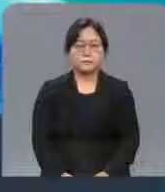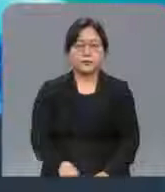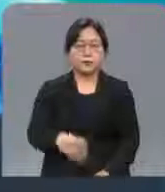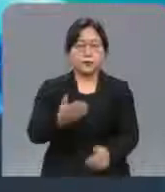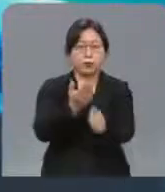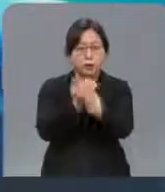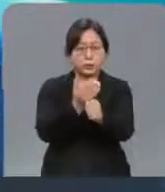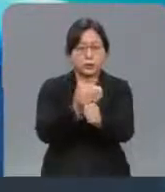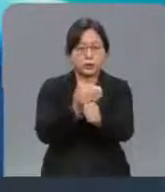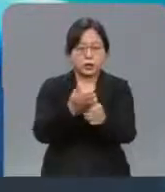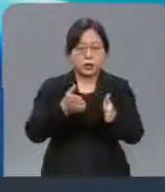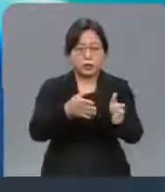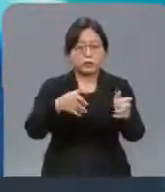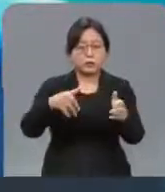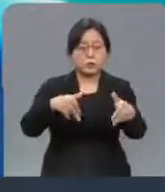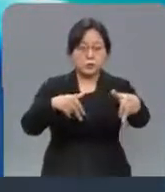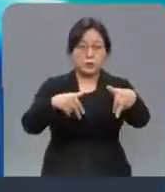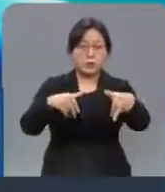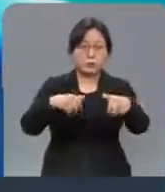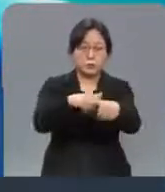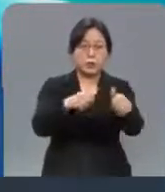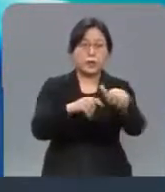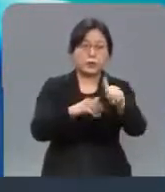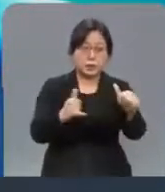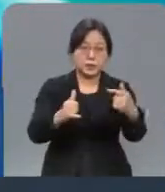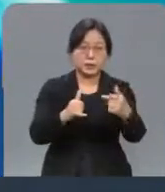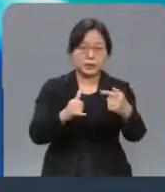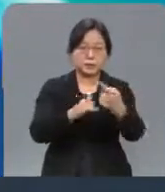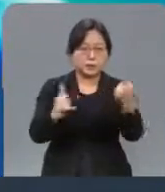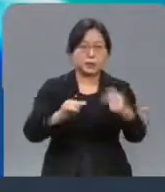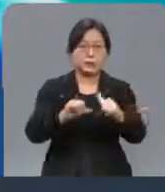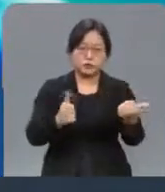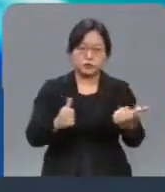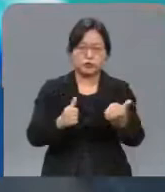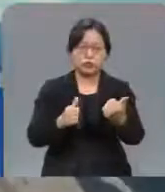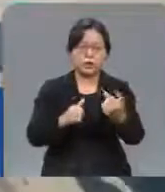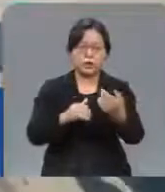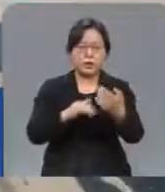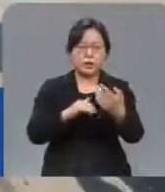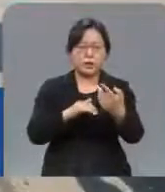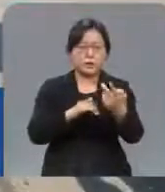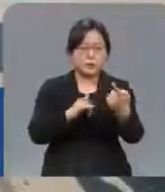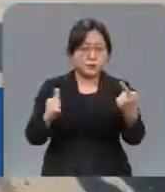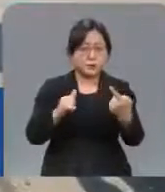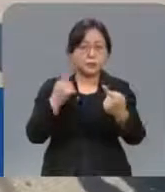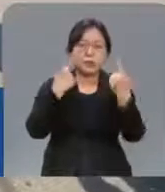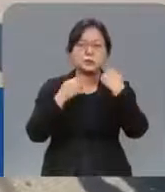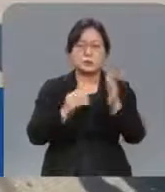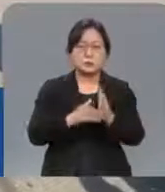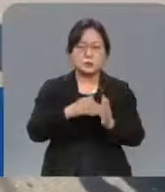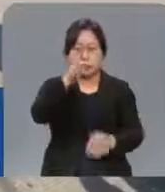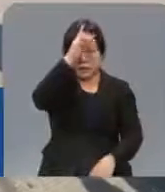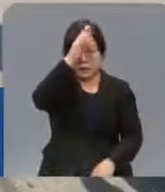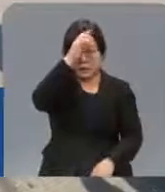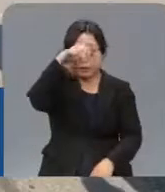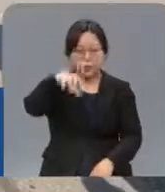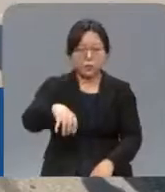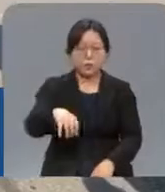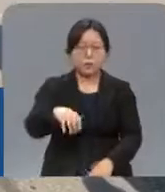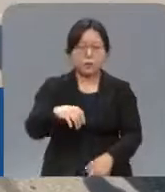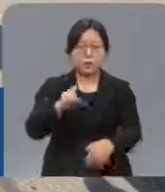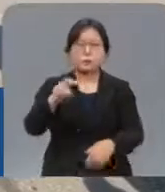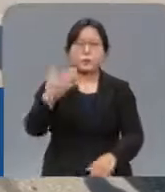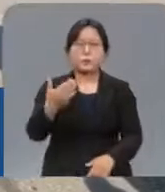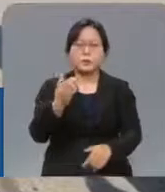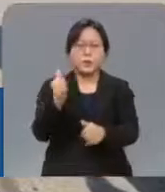화물차가 인도로 돌진 해서 행인 1명이 숨지고 1명이 크게 다쳤습니다 오늘 오전 11시 20분쯤 강 도시 게임 동에서 스노우